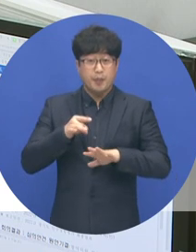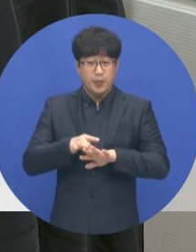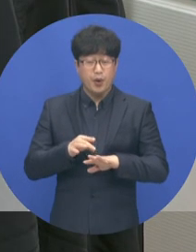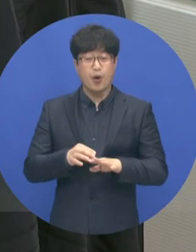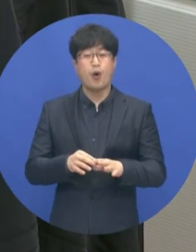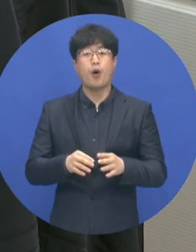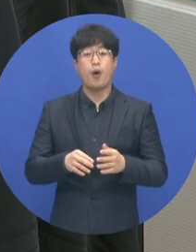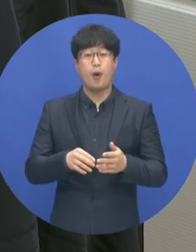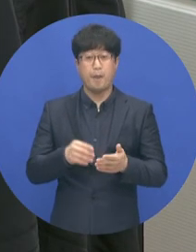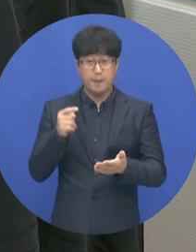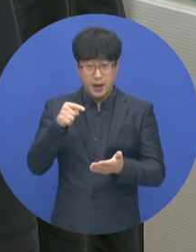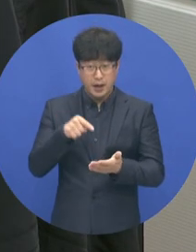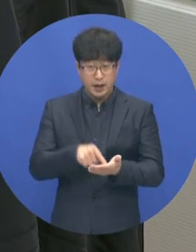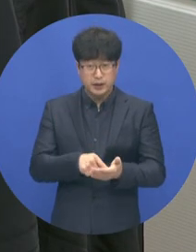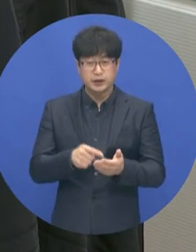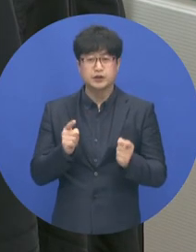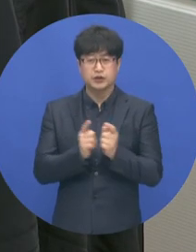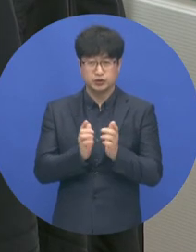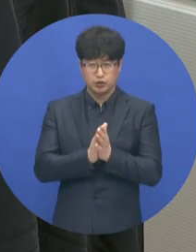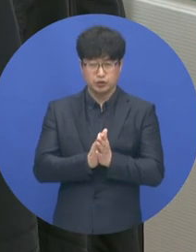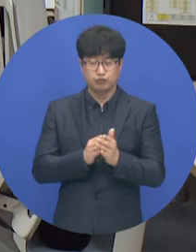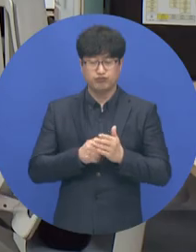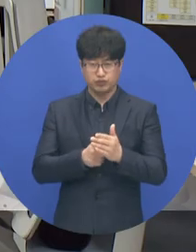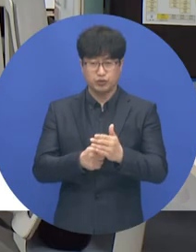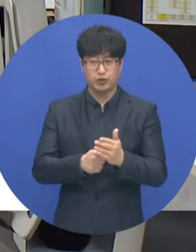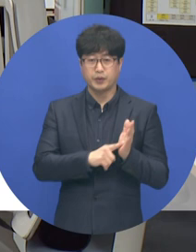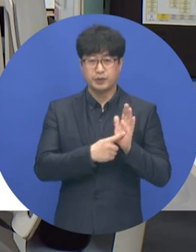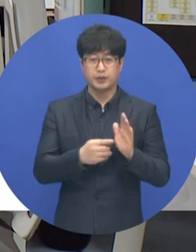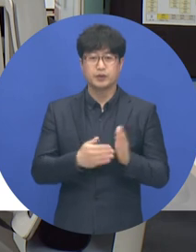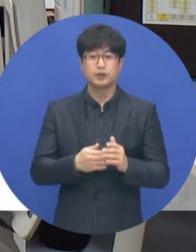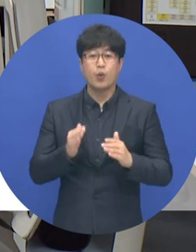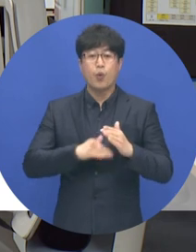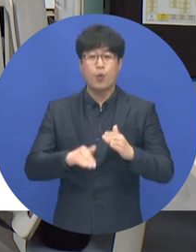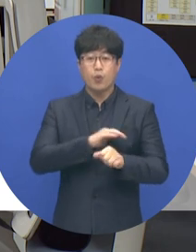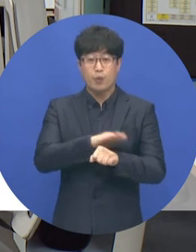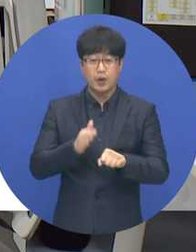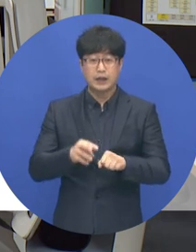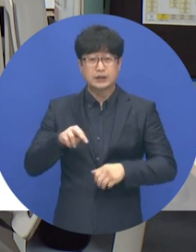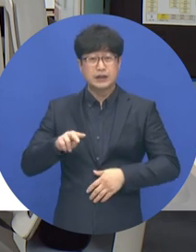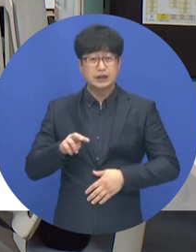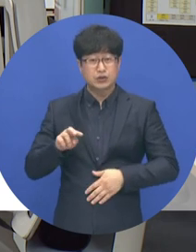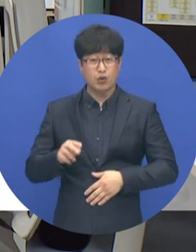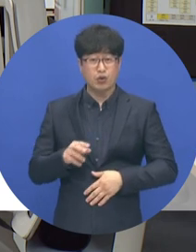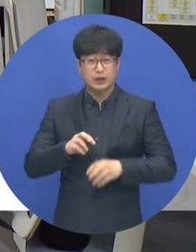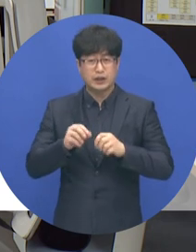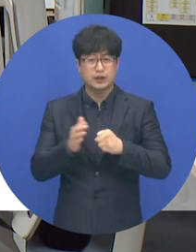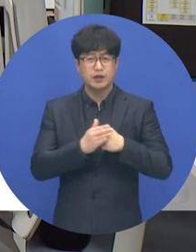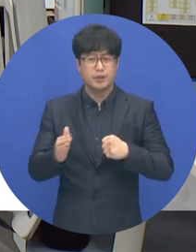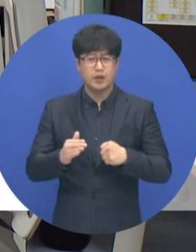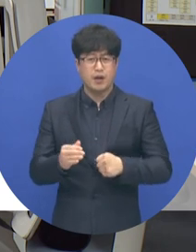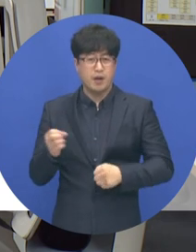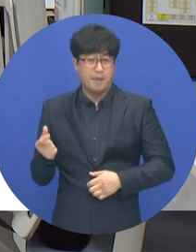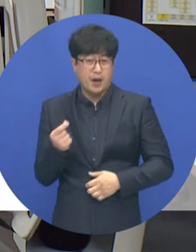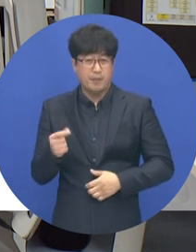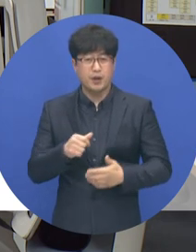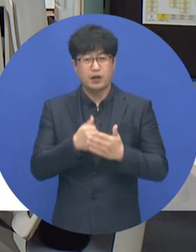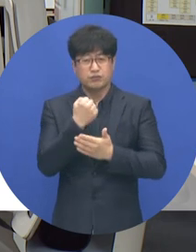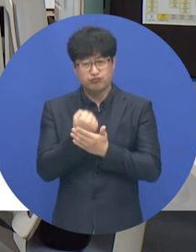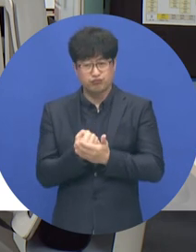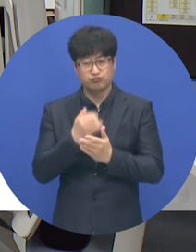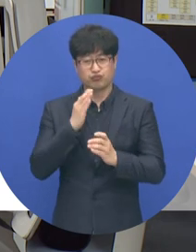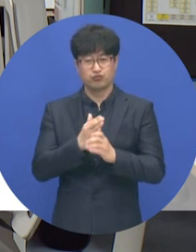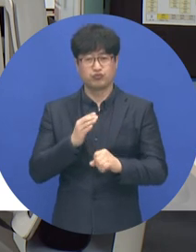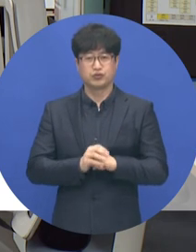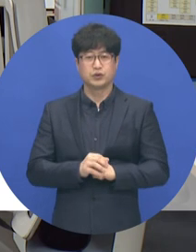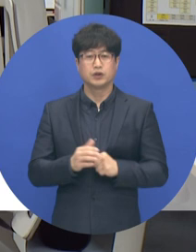직접 추진하겠다고 전격 결정한 겁니다. 공동 묘역이 산성 토양이다 보니까 더더욱 더 그 부식이 빠르게